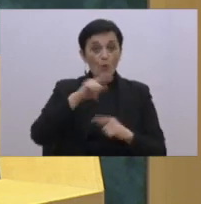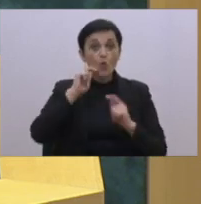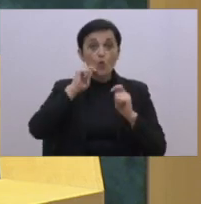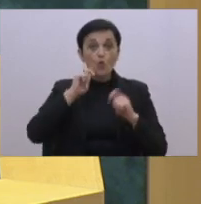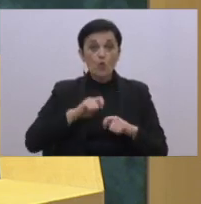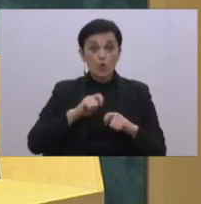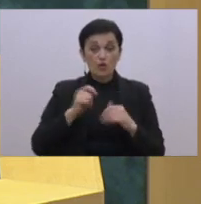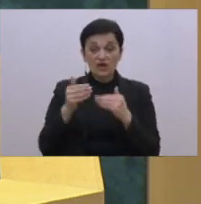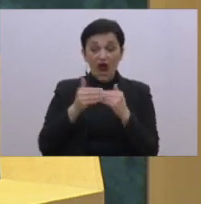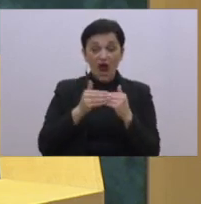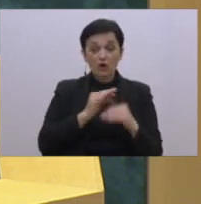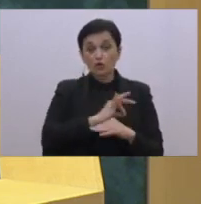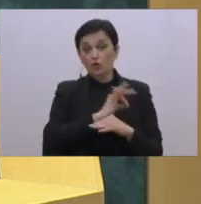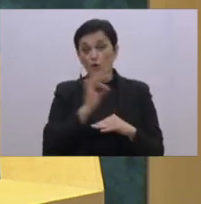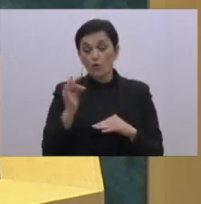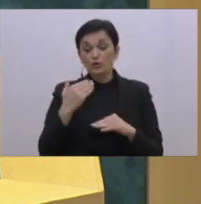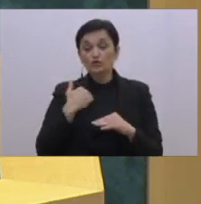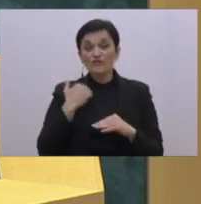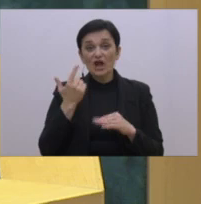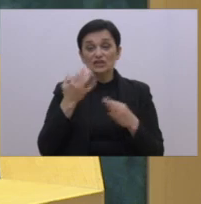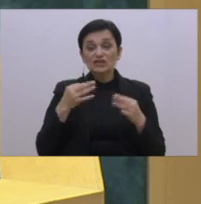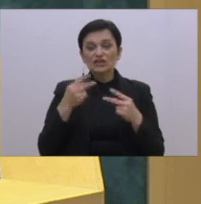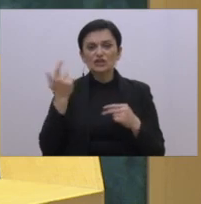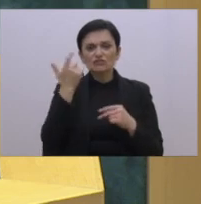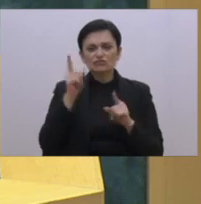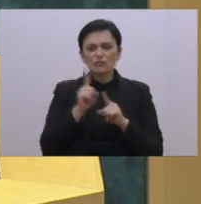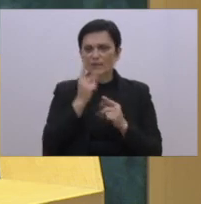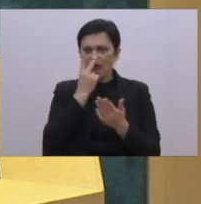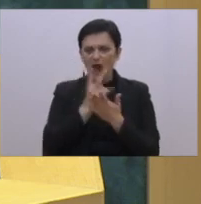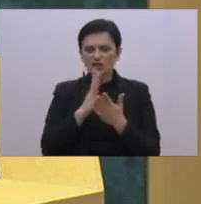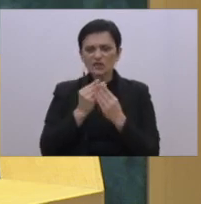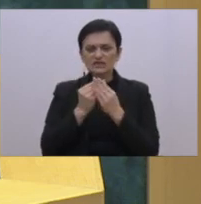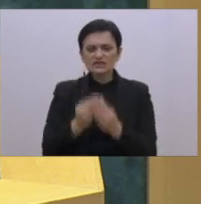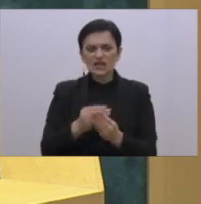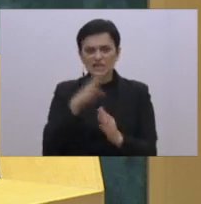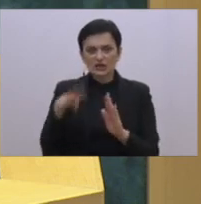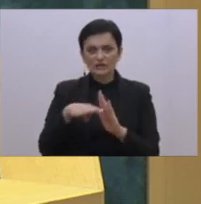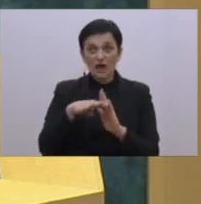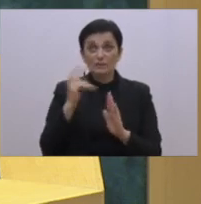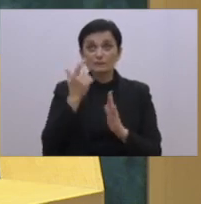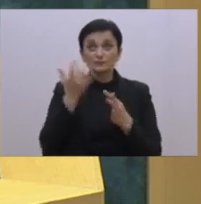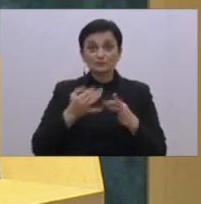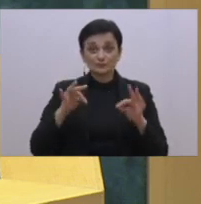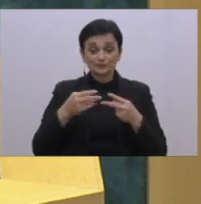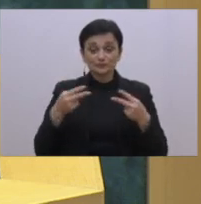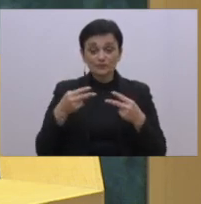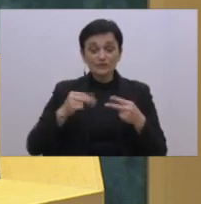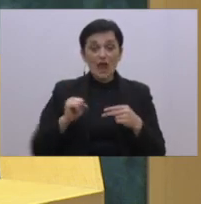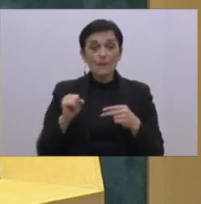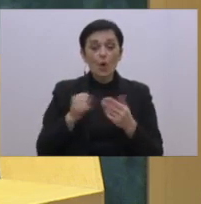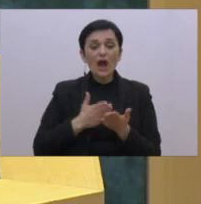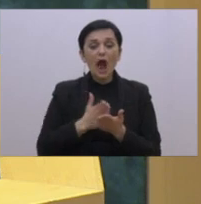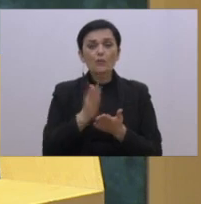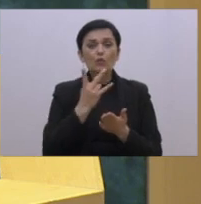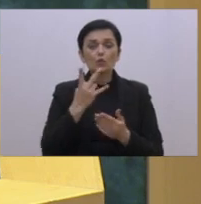ახლო აღმოსავლეთამდე ჩვენი პარტნიორი დემოკრატები არნახული წნეხის ქვეშ აღმოჩნდნენ. დემოკრატიული თანამეგობრობის ამოცანა უნდა